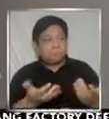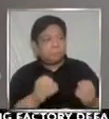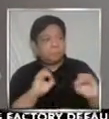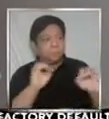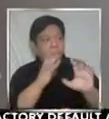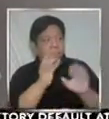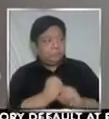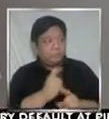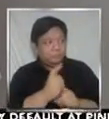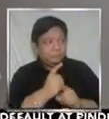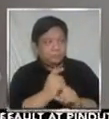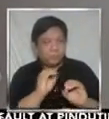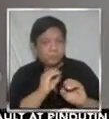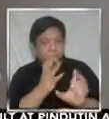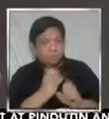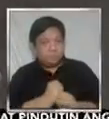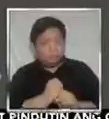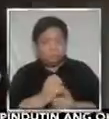tama?